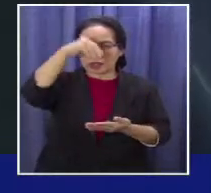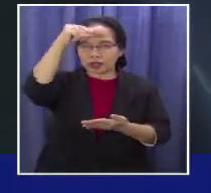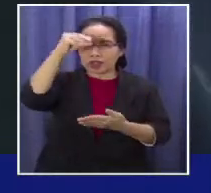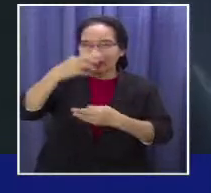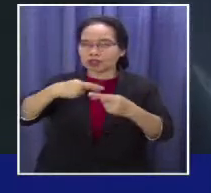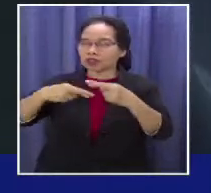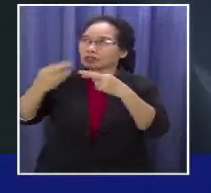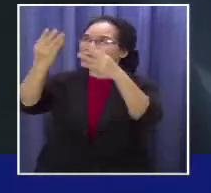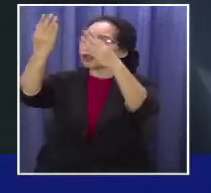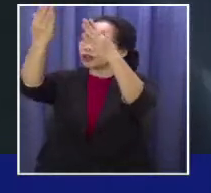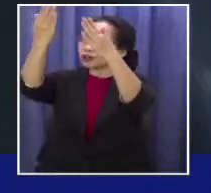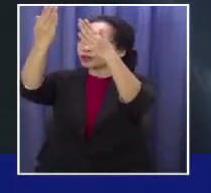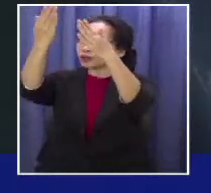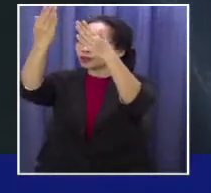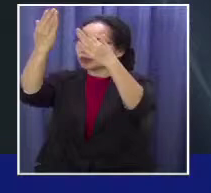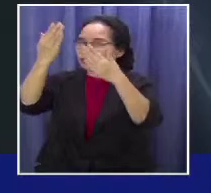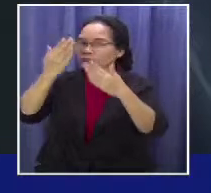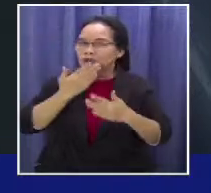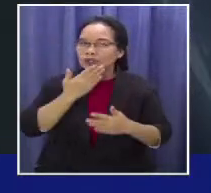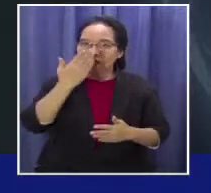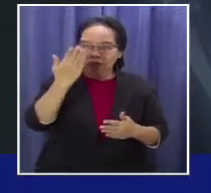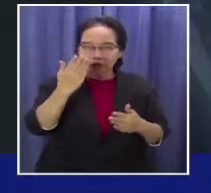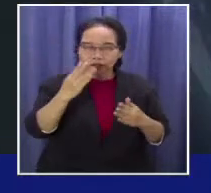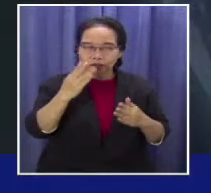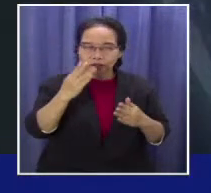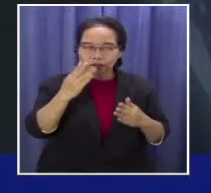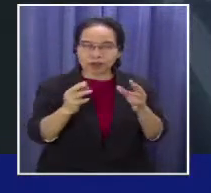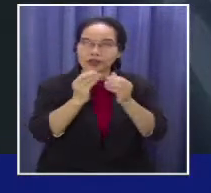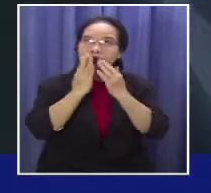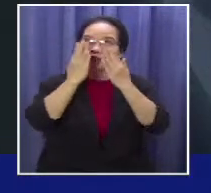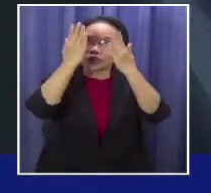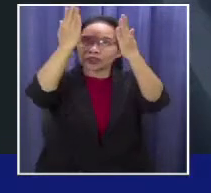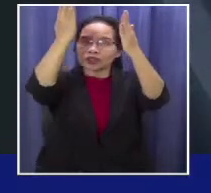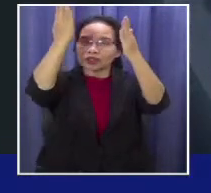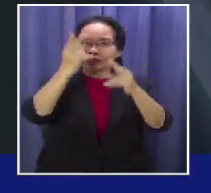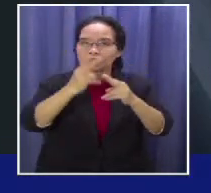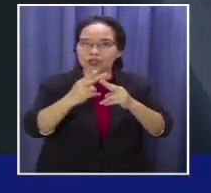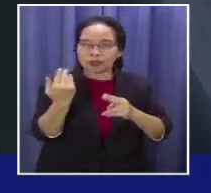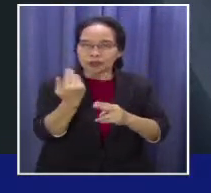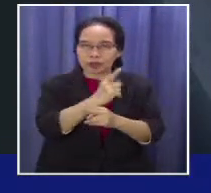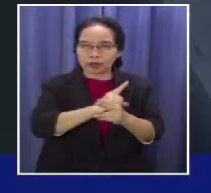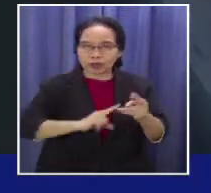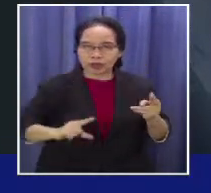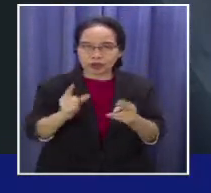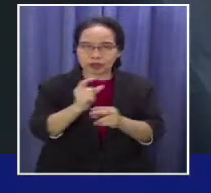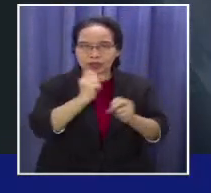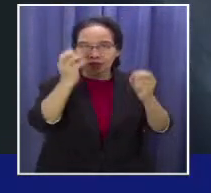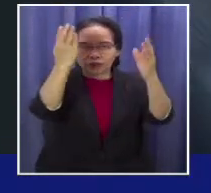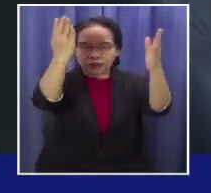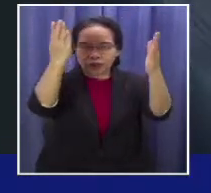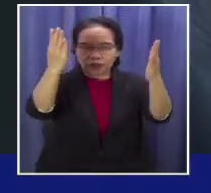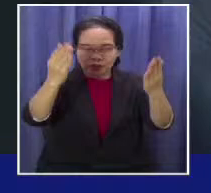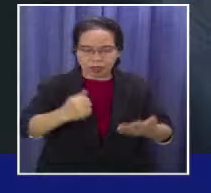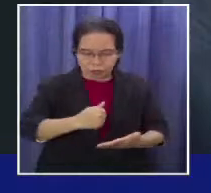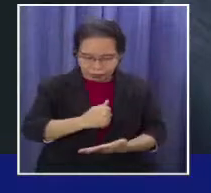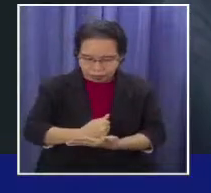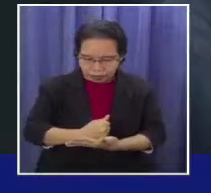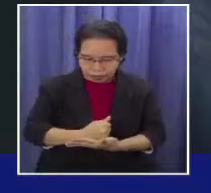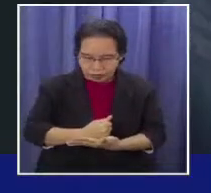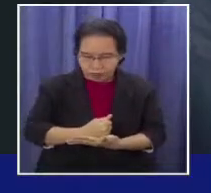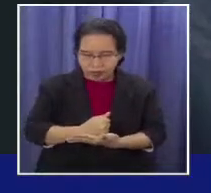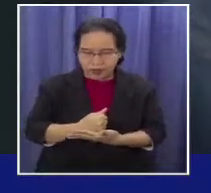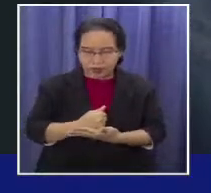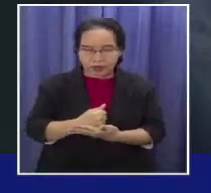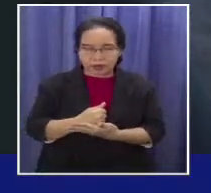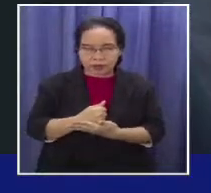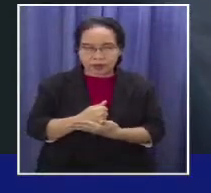won to atoaso a ye wo mu ye bra ye fa ho kyerɛ pii mu Yɛsrɛ wo sɛ ma brɛpa no nso na